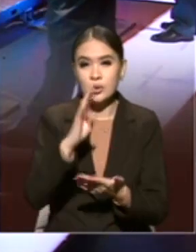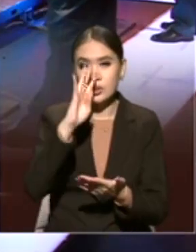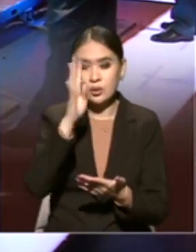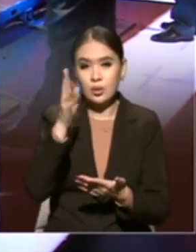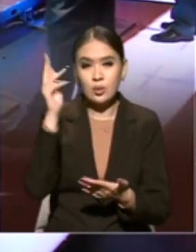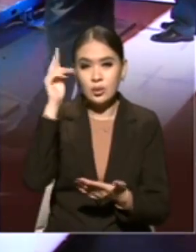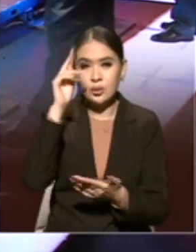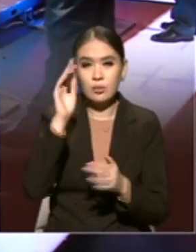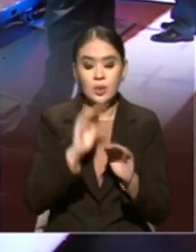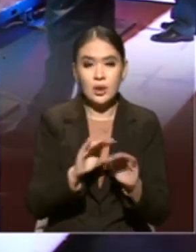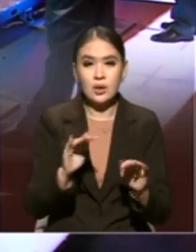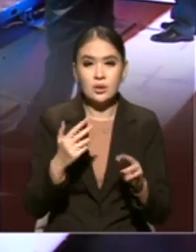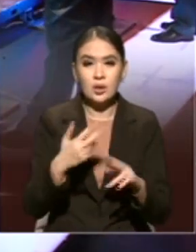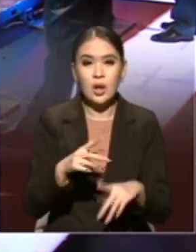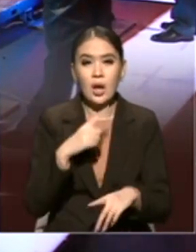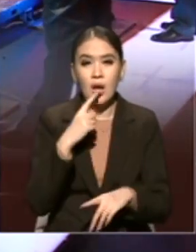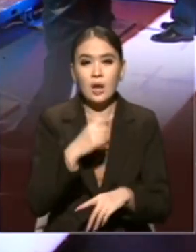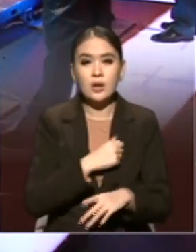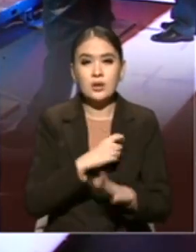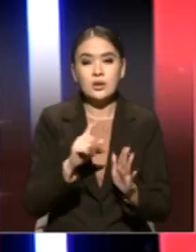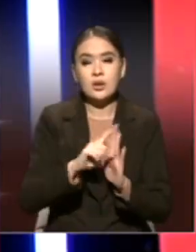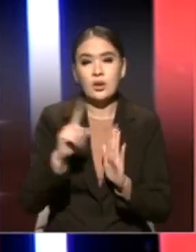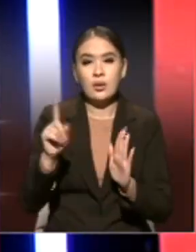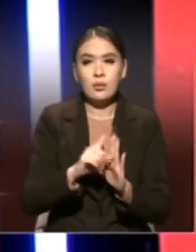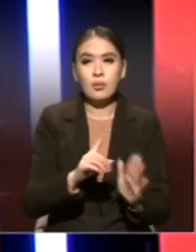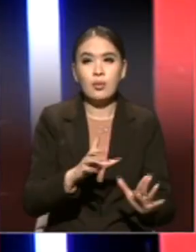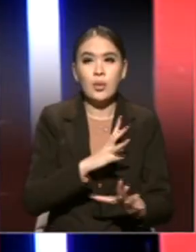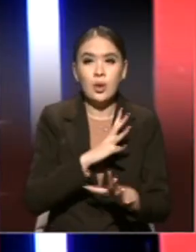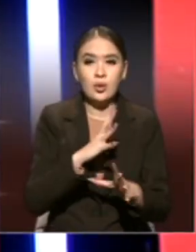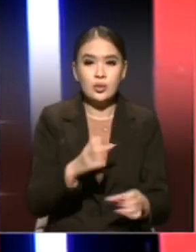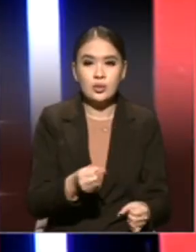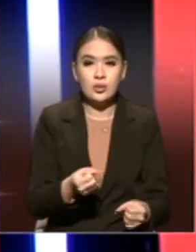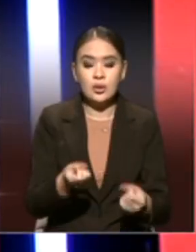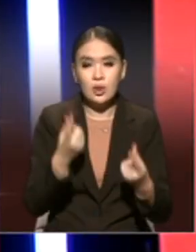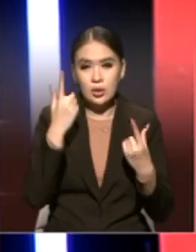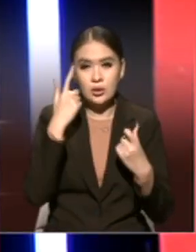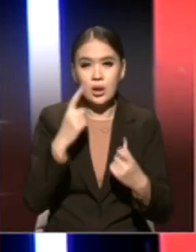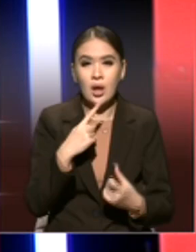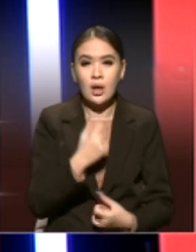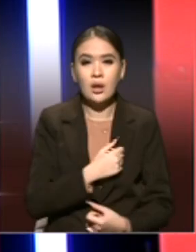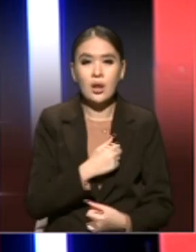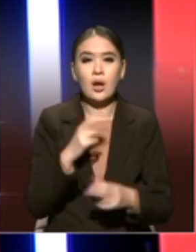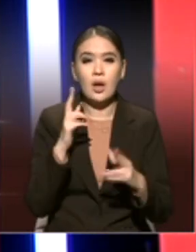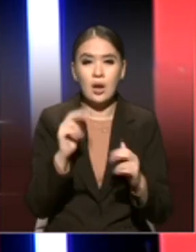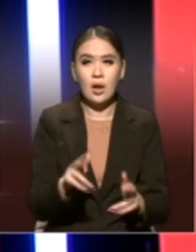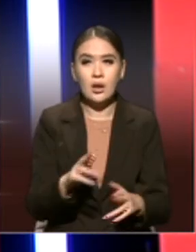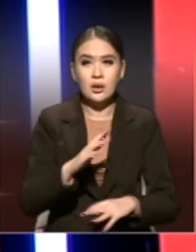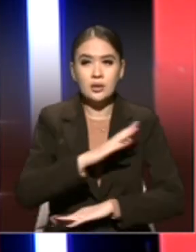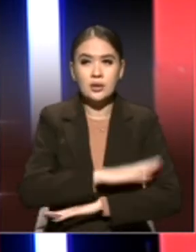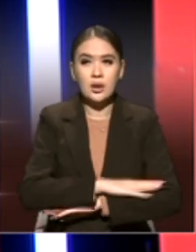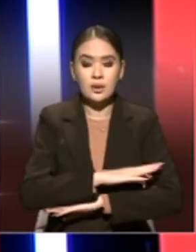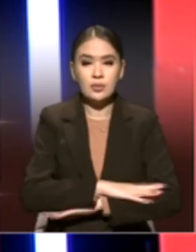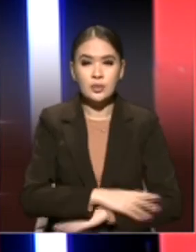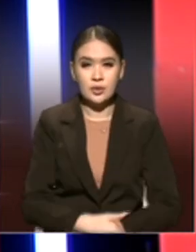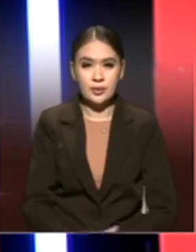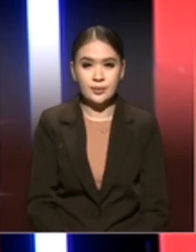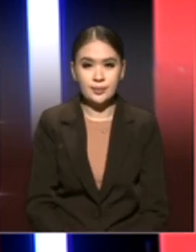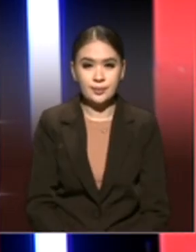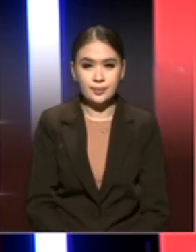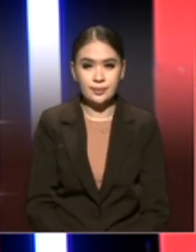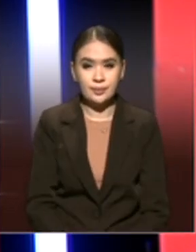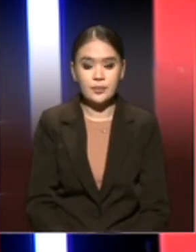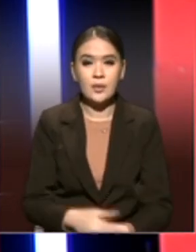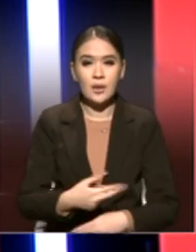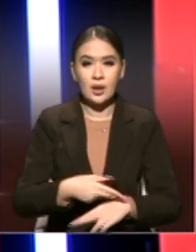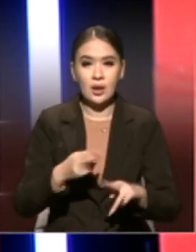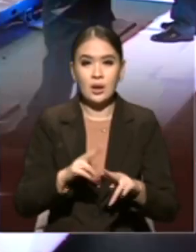бала оқу бітіргеннен кейін әскерге барғысы келіп келетін шығар. Қалай әскерге барып келген азаматтардың тәртібі, тәрбиесі? Әскерге барып